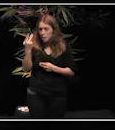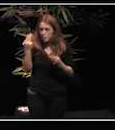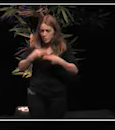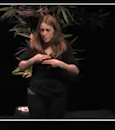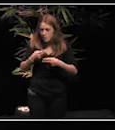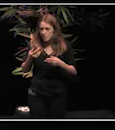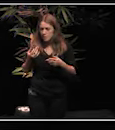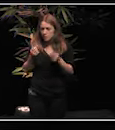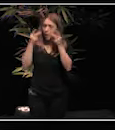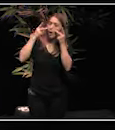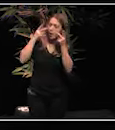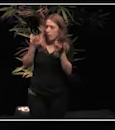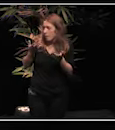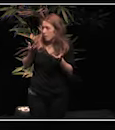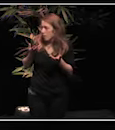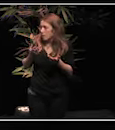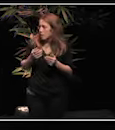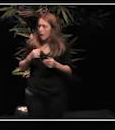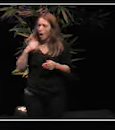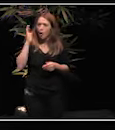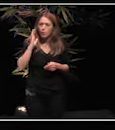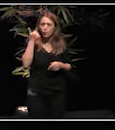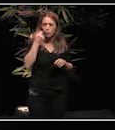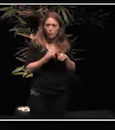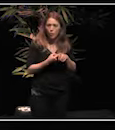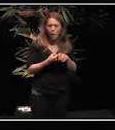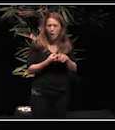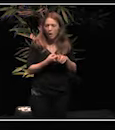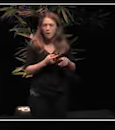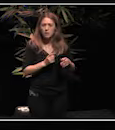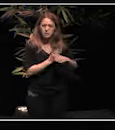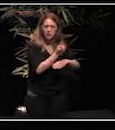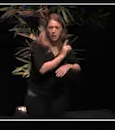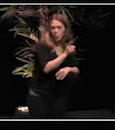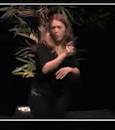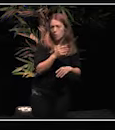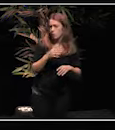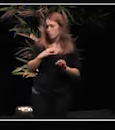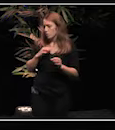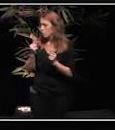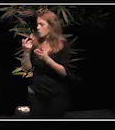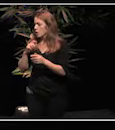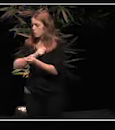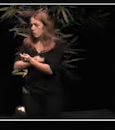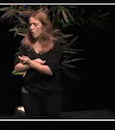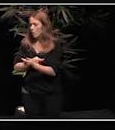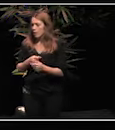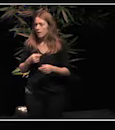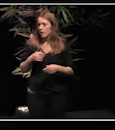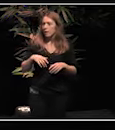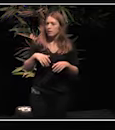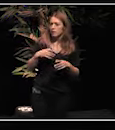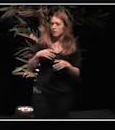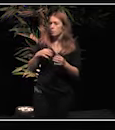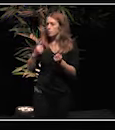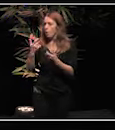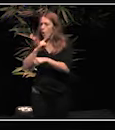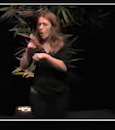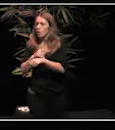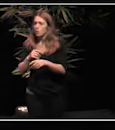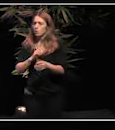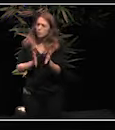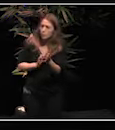arrivé une seule fois, mais ce n'était pas en trail, c'était en raid multisport. J'ai fait 7 jours de course et 15 heures de sommeil. Et à la fin,